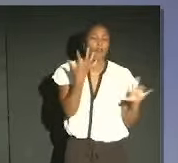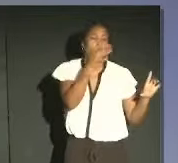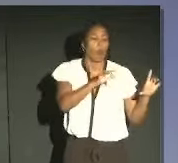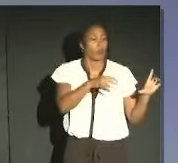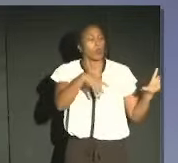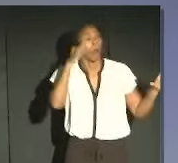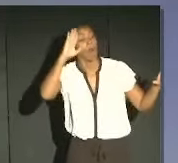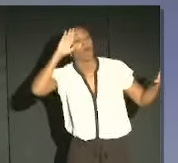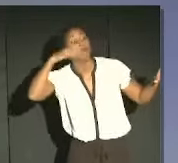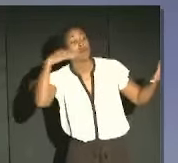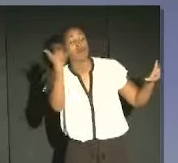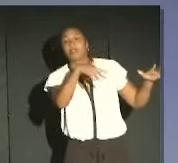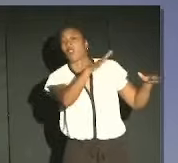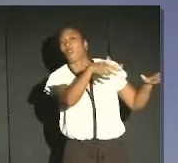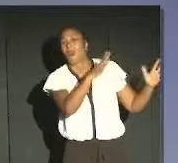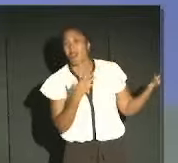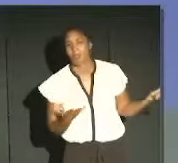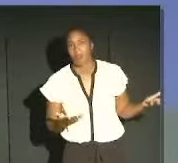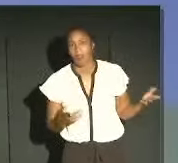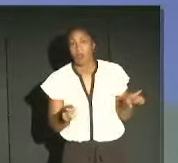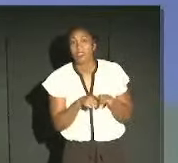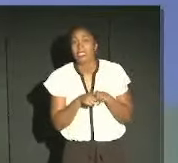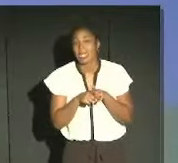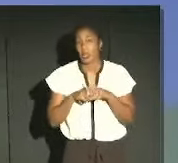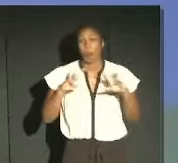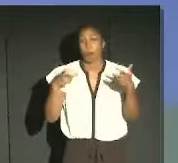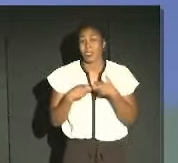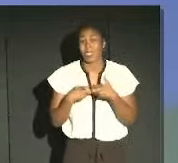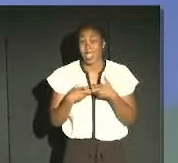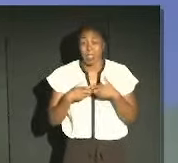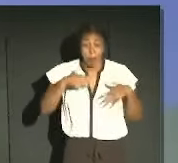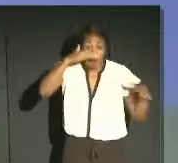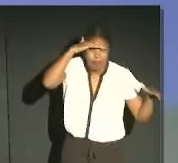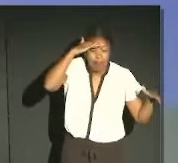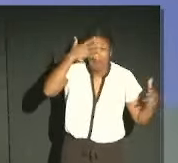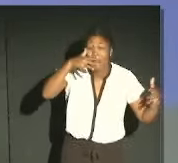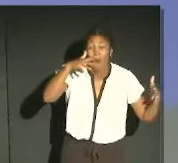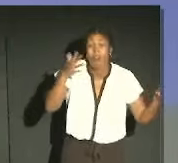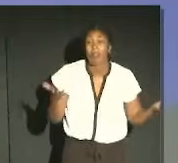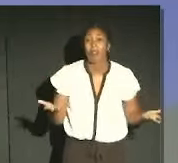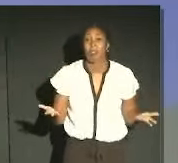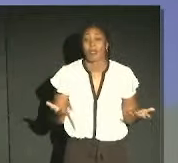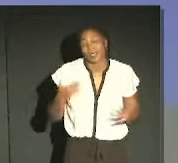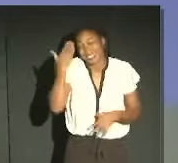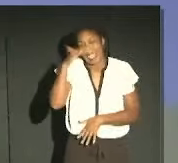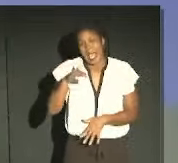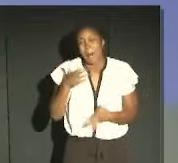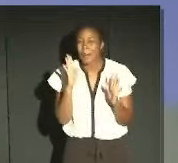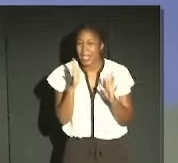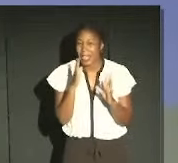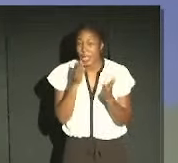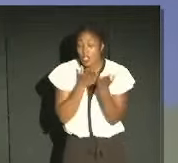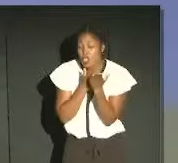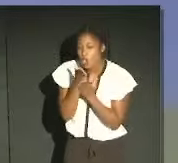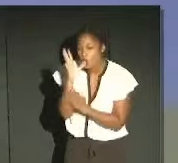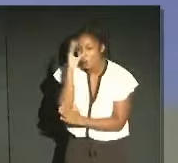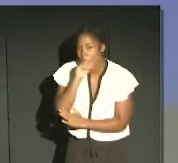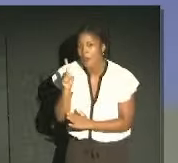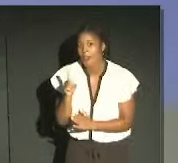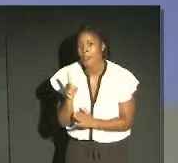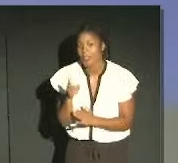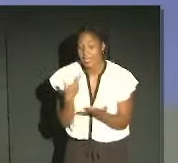Bruxelles c'est encore plus loin on le sait mais ne vous trouvez pas sur le sens de cette élection